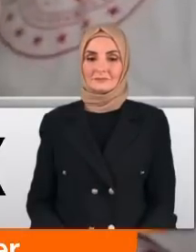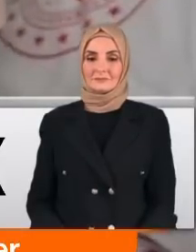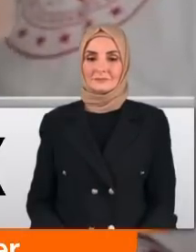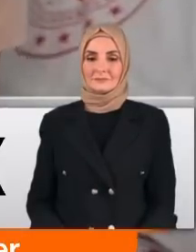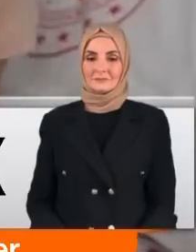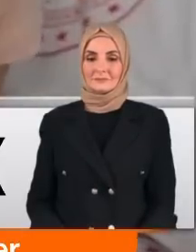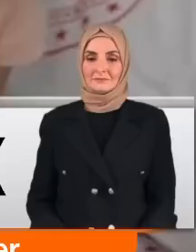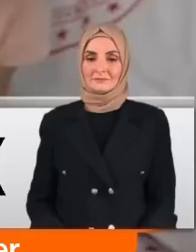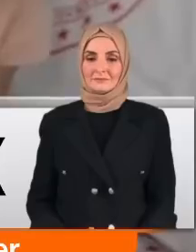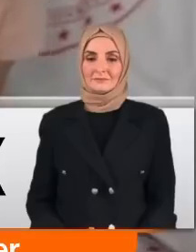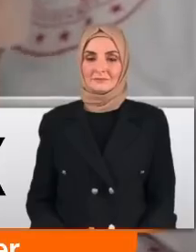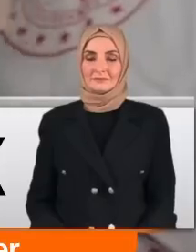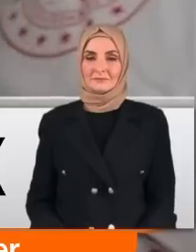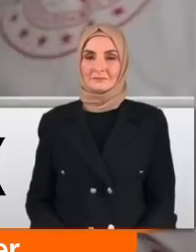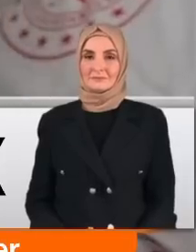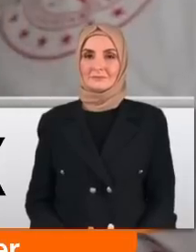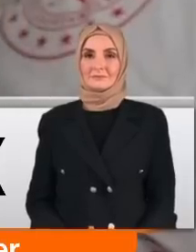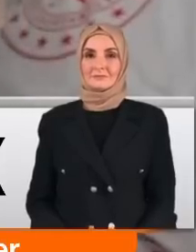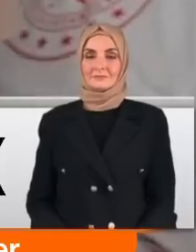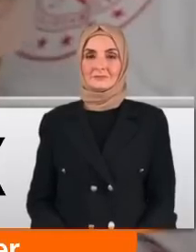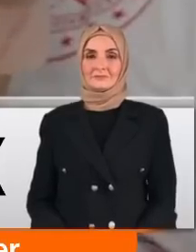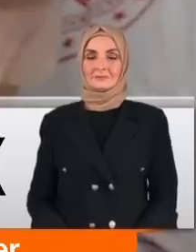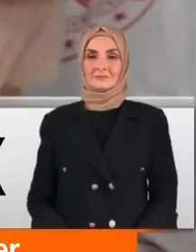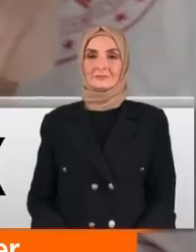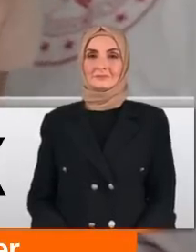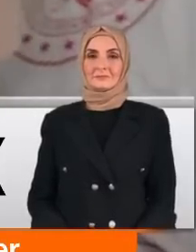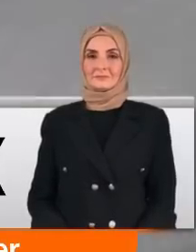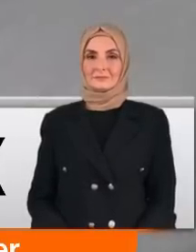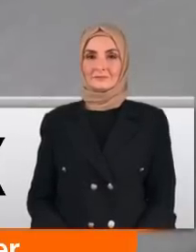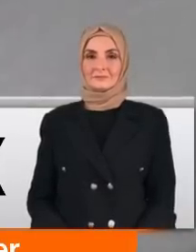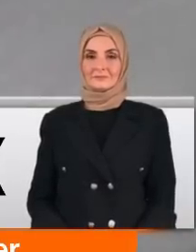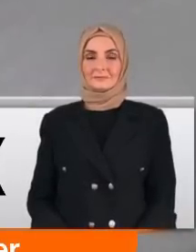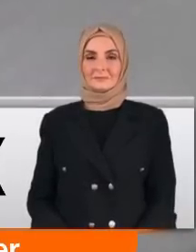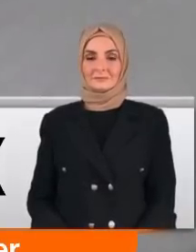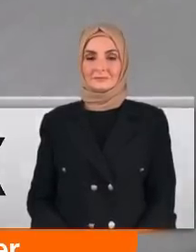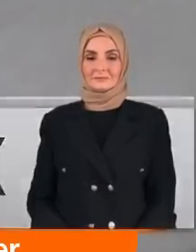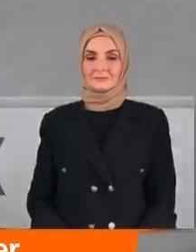oldu. Hastanemizi de çok beğendik. Herkes de çok ilgili.